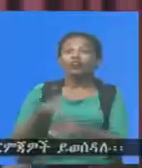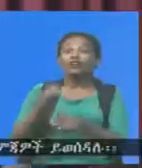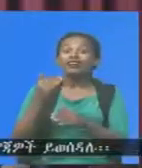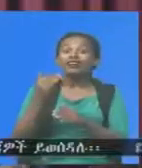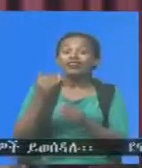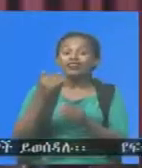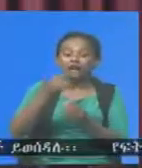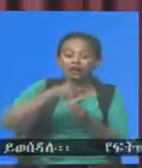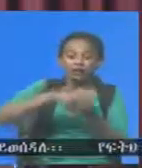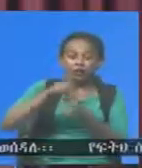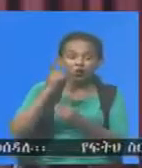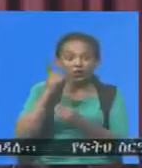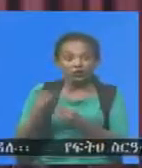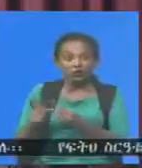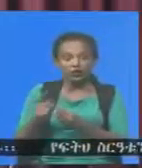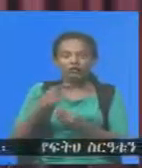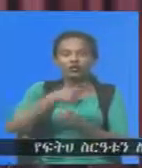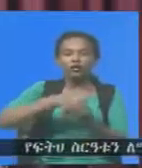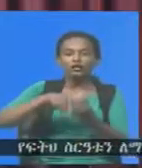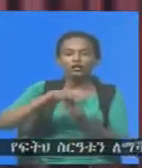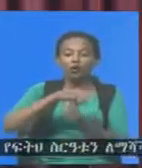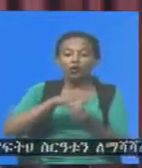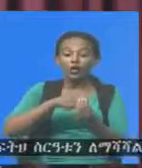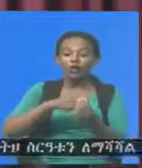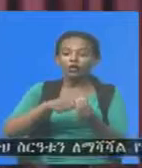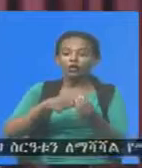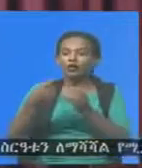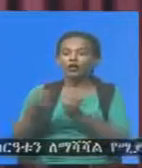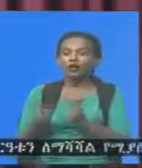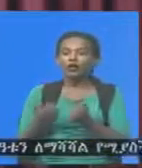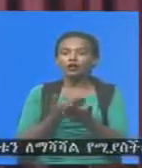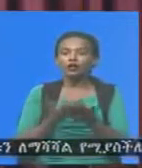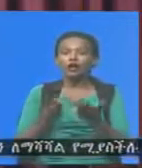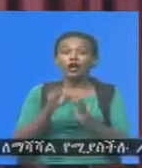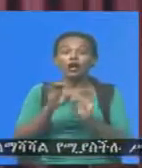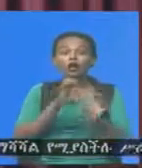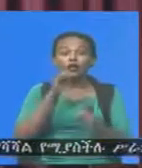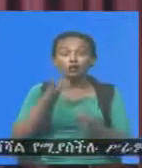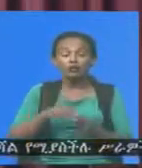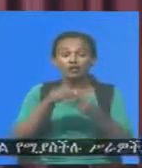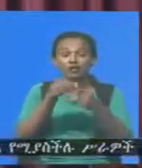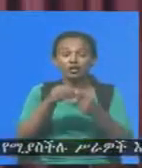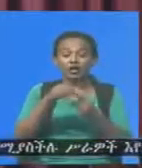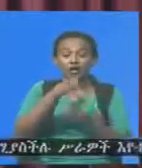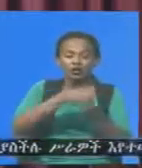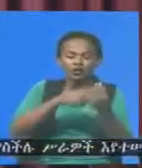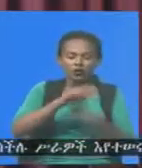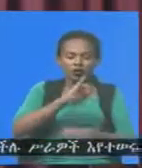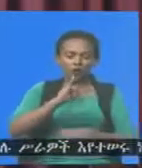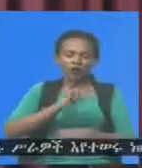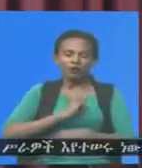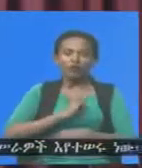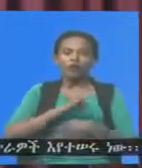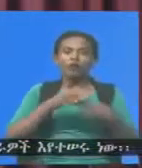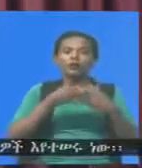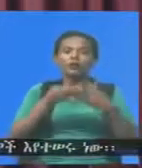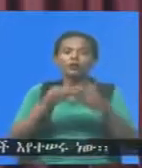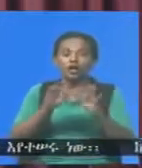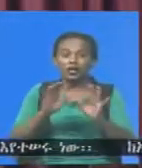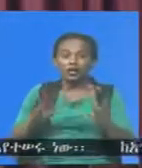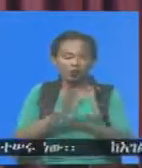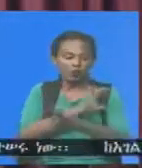አይተን በቀጠናው ላይ ጠንካራ ሀገሩን ኢንፍሉዌንስ ካላደረግን በስተቀር ቀጠናው ባለቤትና መሪ ከሌለው ጉልበት ያለው ይመራዋል ማለት